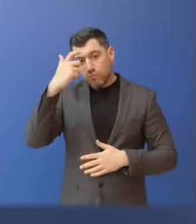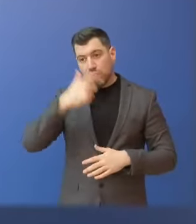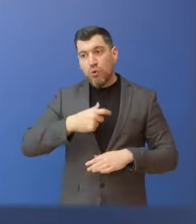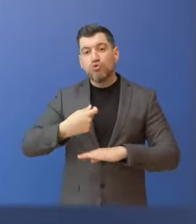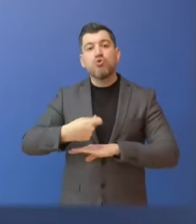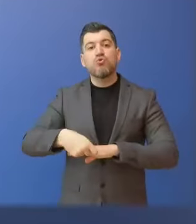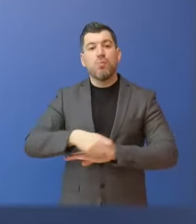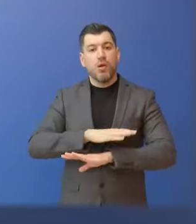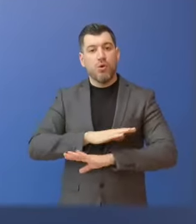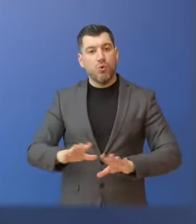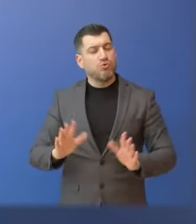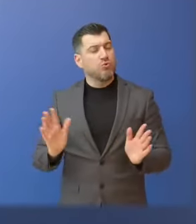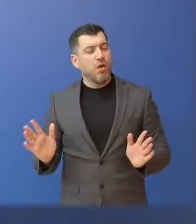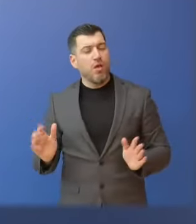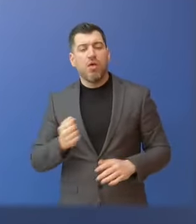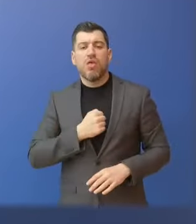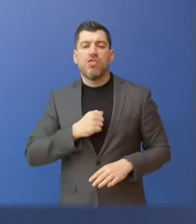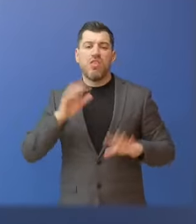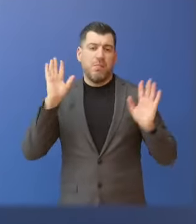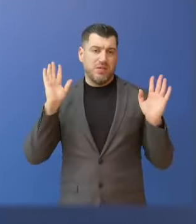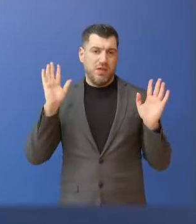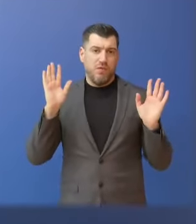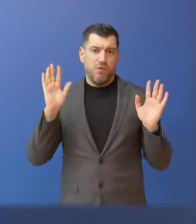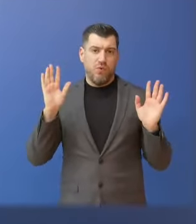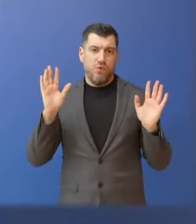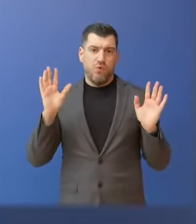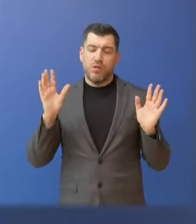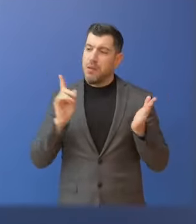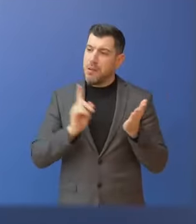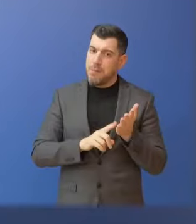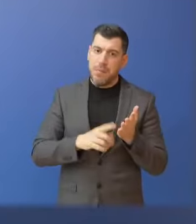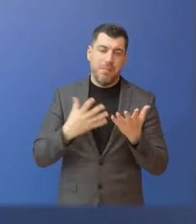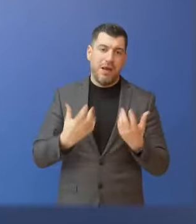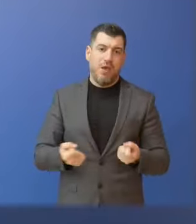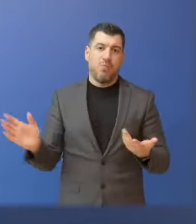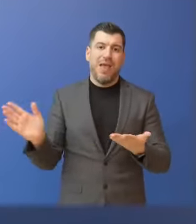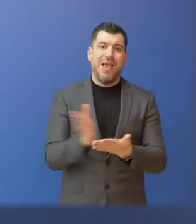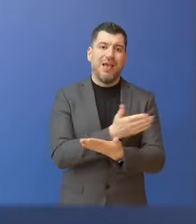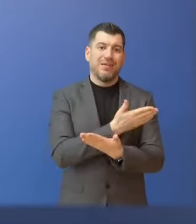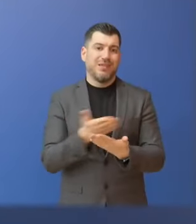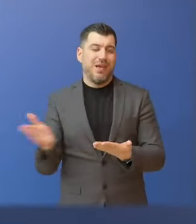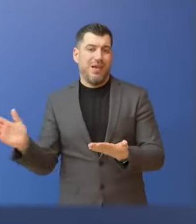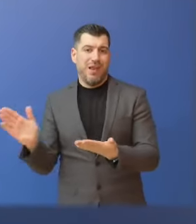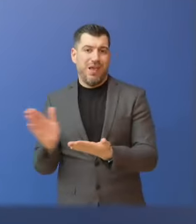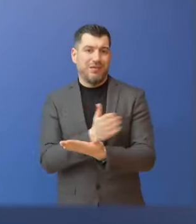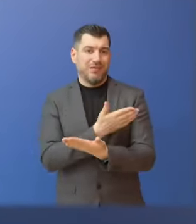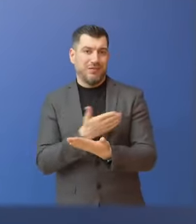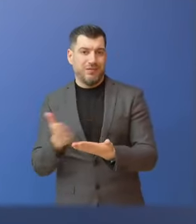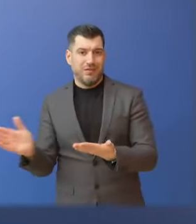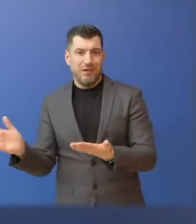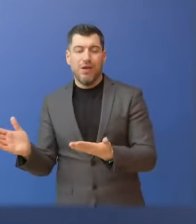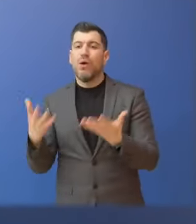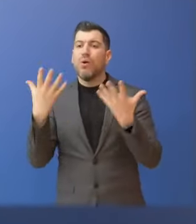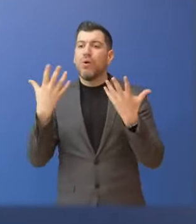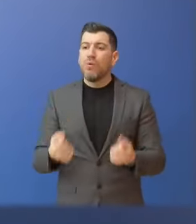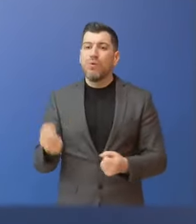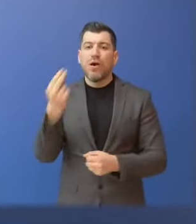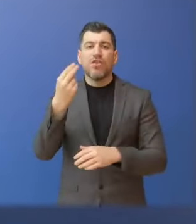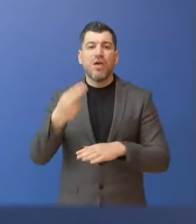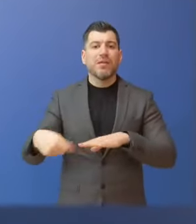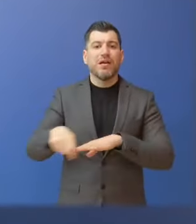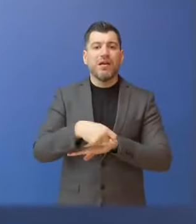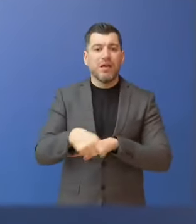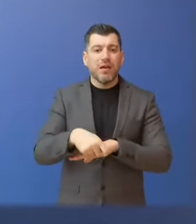πιστεύω ότι πρέπει να υπάρχουν εξαιρέσεις ως προς το τι ισχύει είτε για ζητήματα ποινικού είτε για ζητήματα